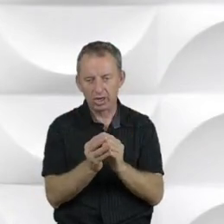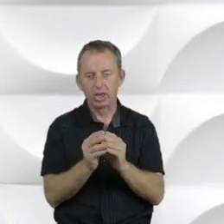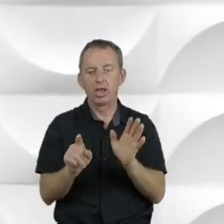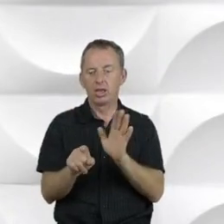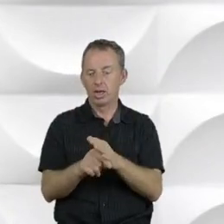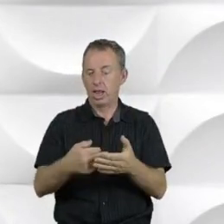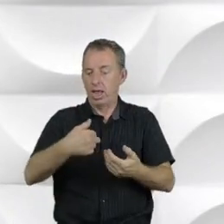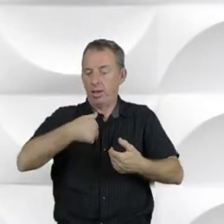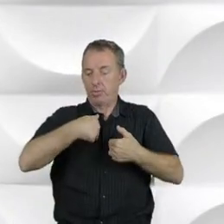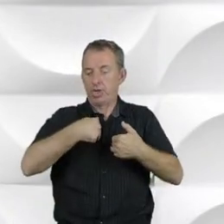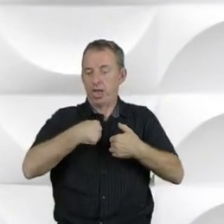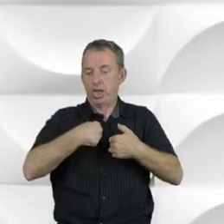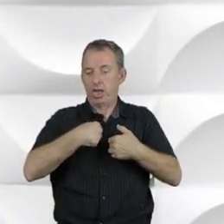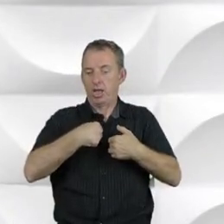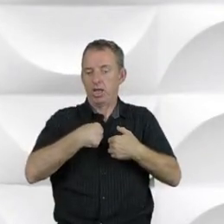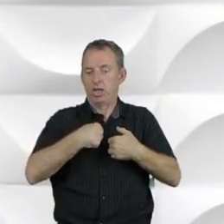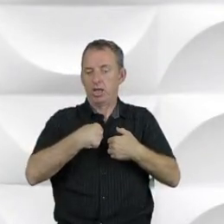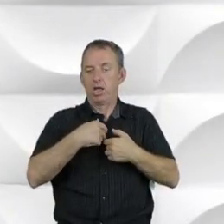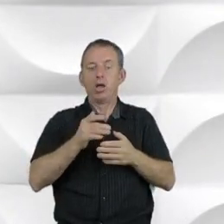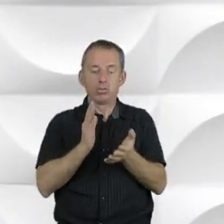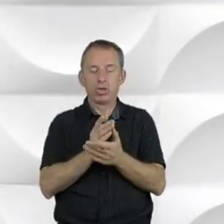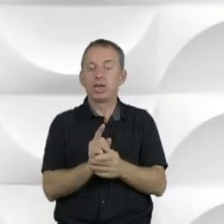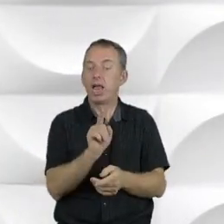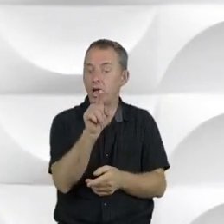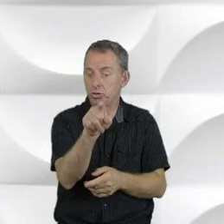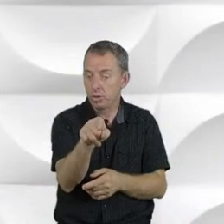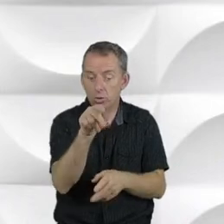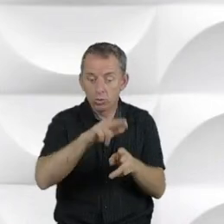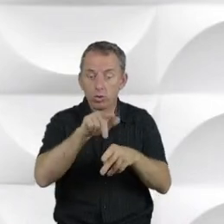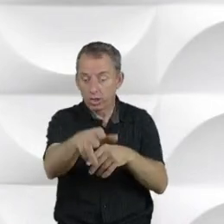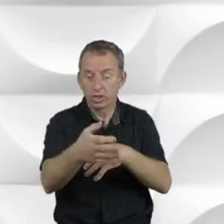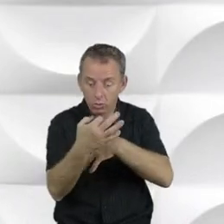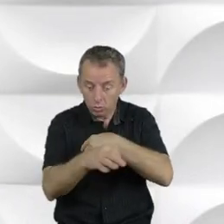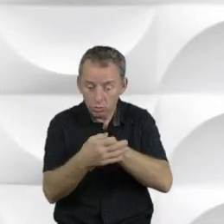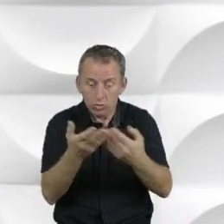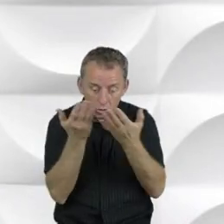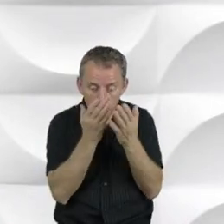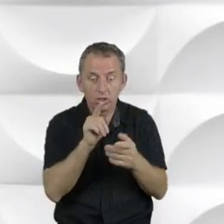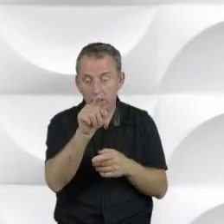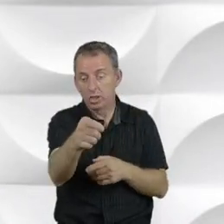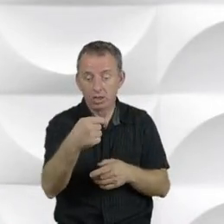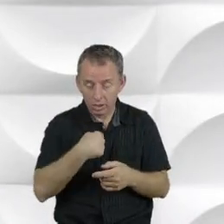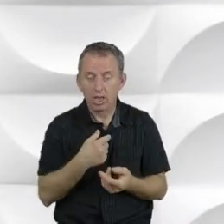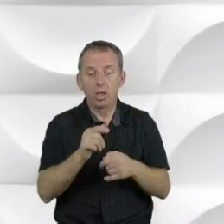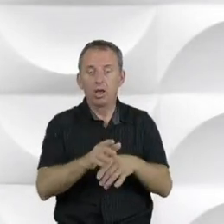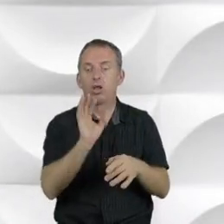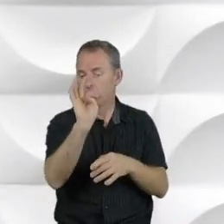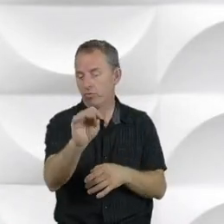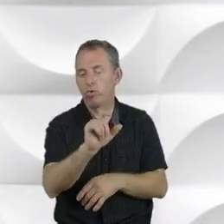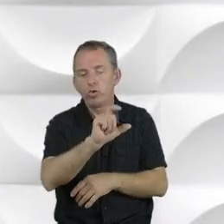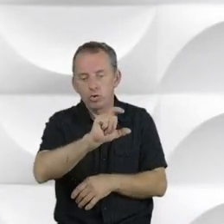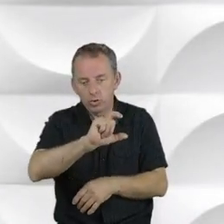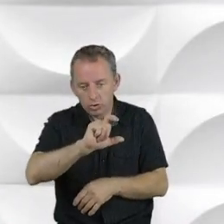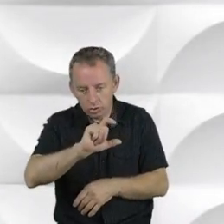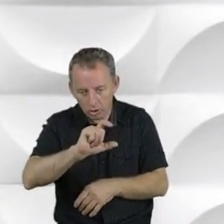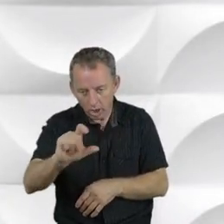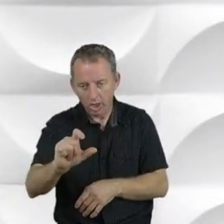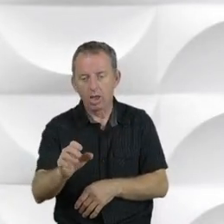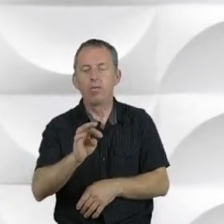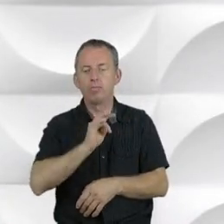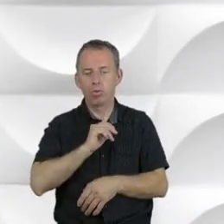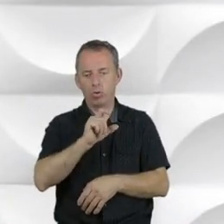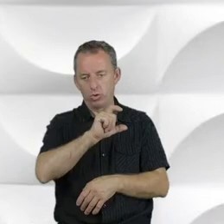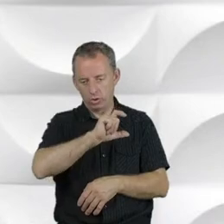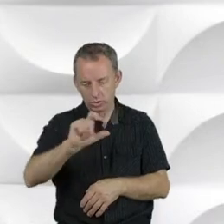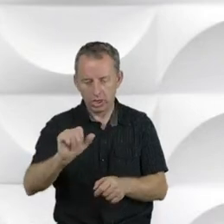mnie, przede wszystkim dla ciebie. To twój czas, to mój czas